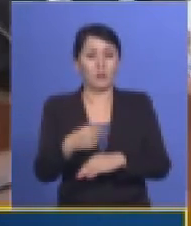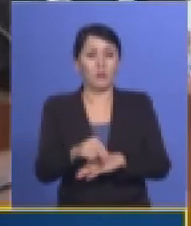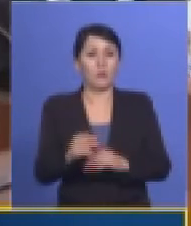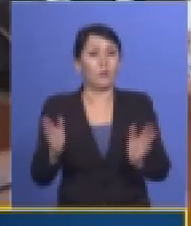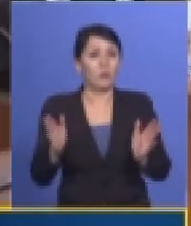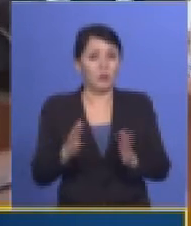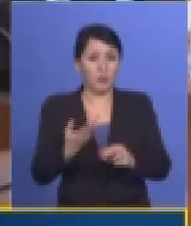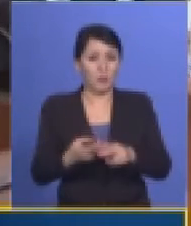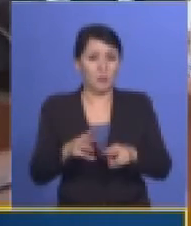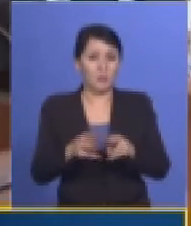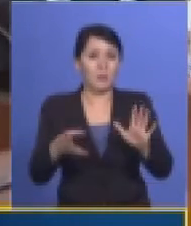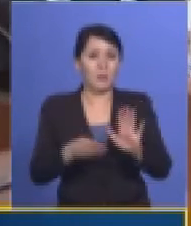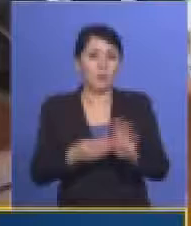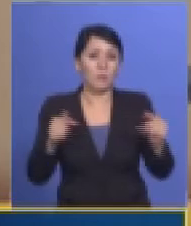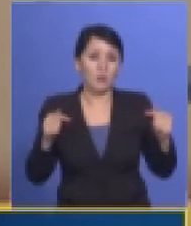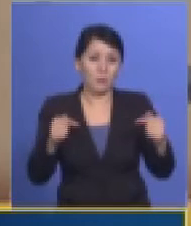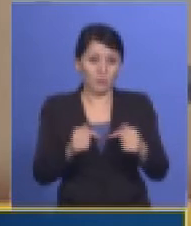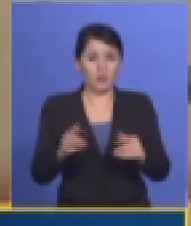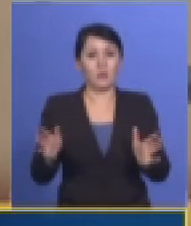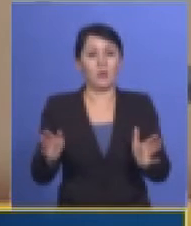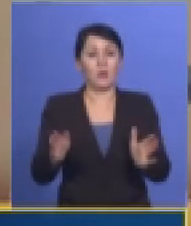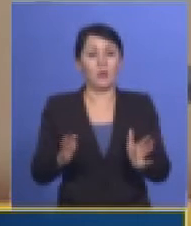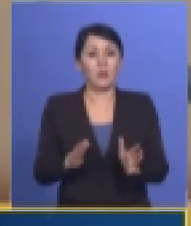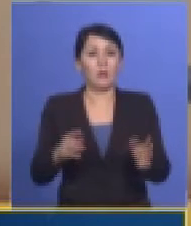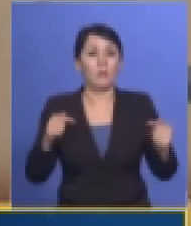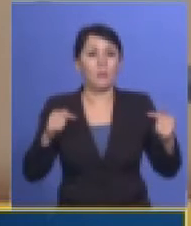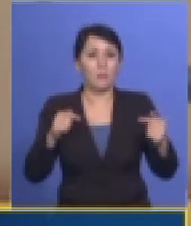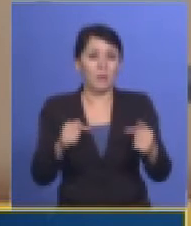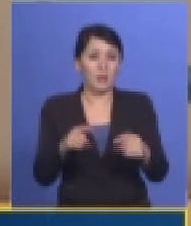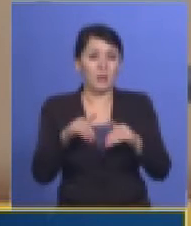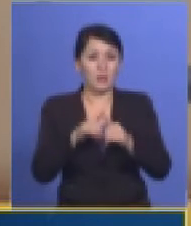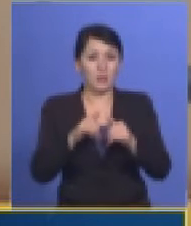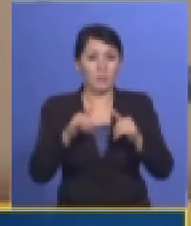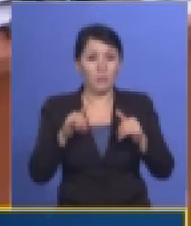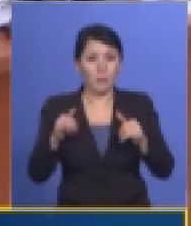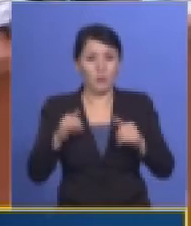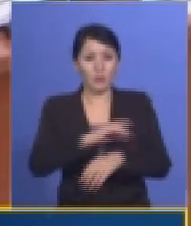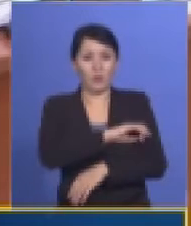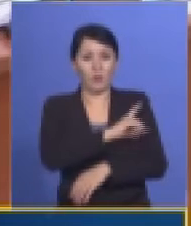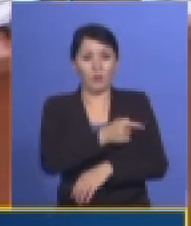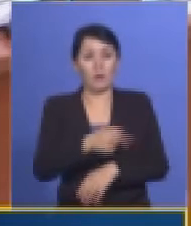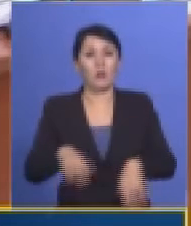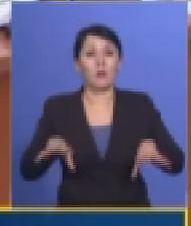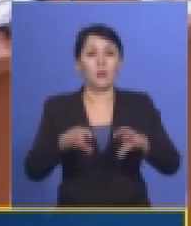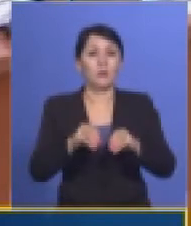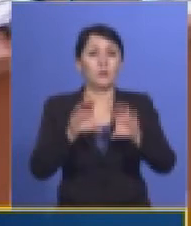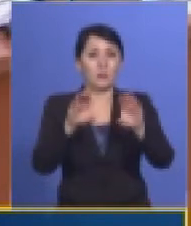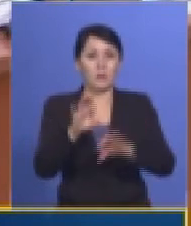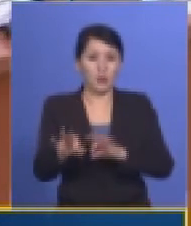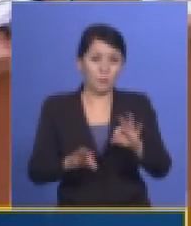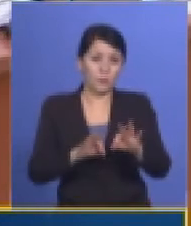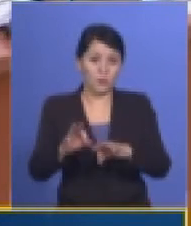алуды қысқартуды көздейді. Бұл сыбайлас жемқорлықты барынша азайту және бәсекелестікті дамыту мақсатында қолға алынған